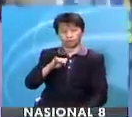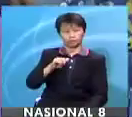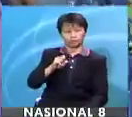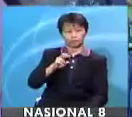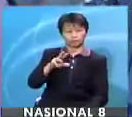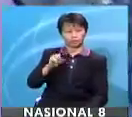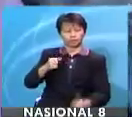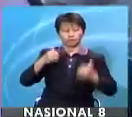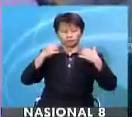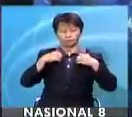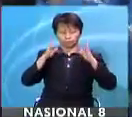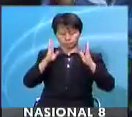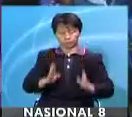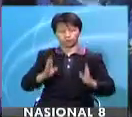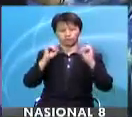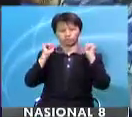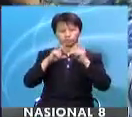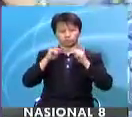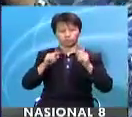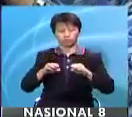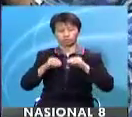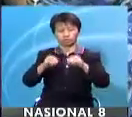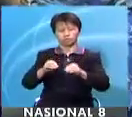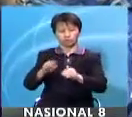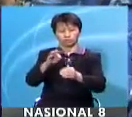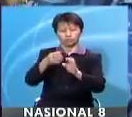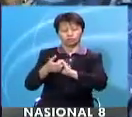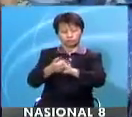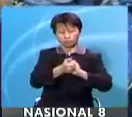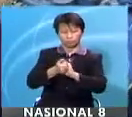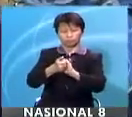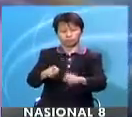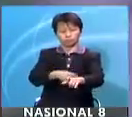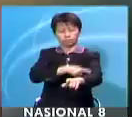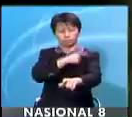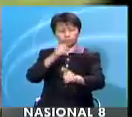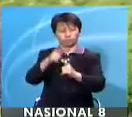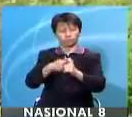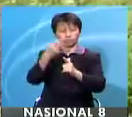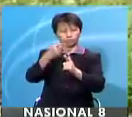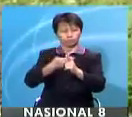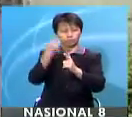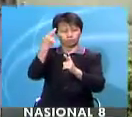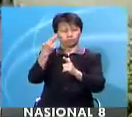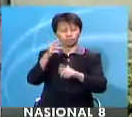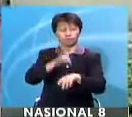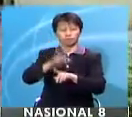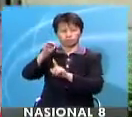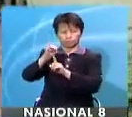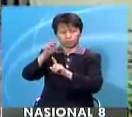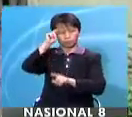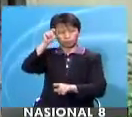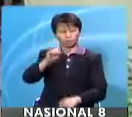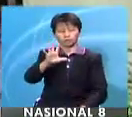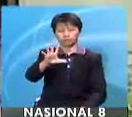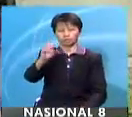Sembilan dan badan-badan swasta itu nyata mengeratkan semangat ukhuwah sepanjang Ramadan. Di Marang, Terengganu,